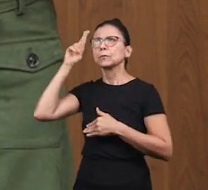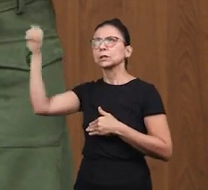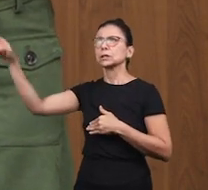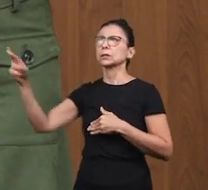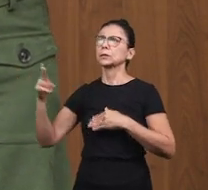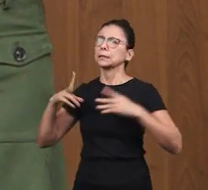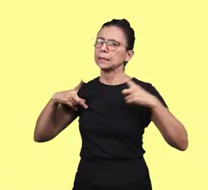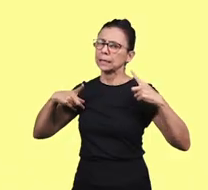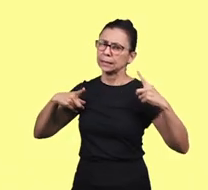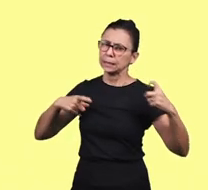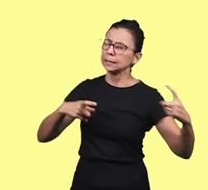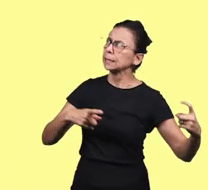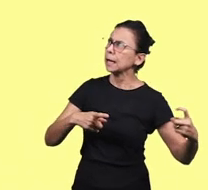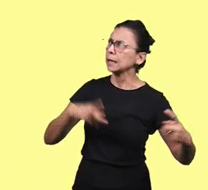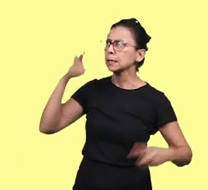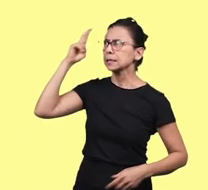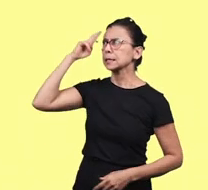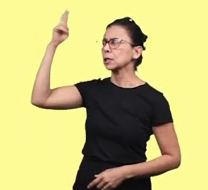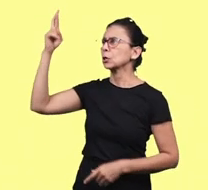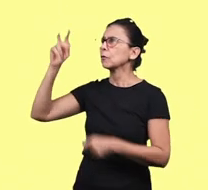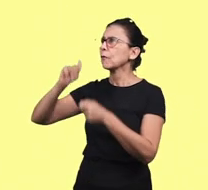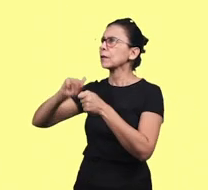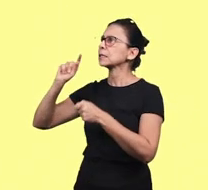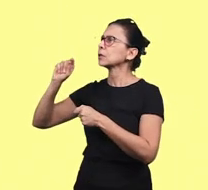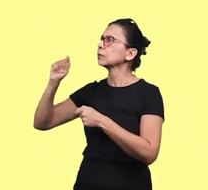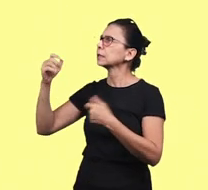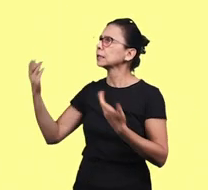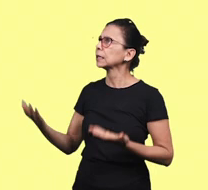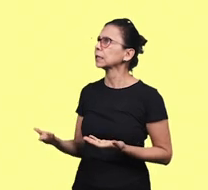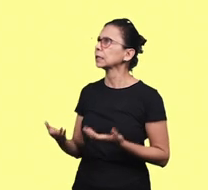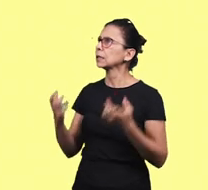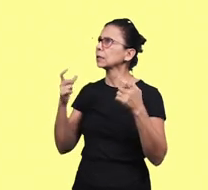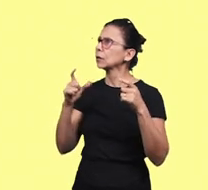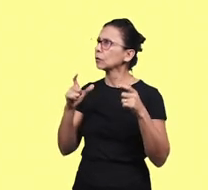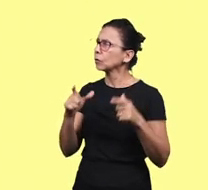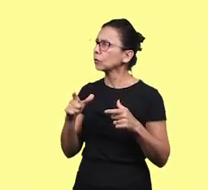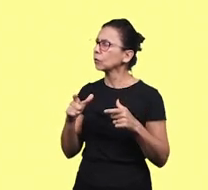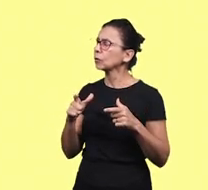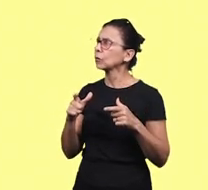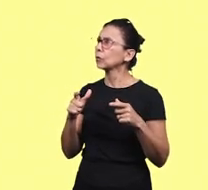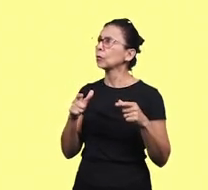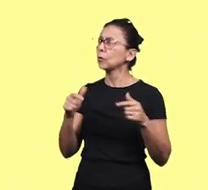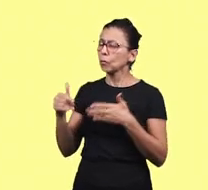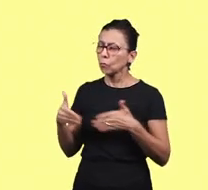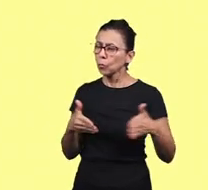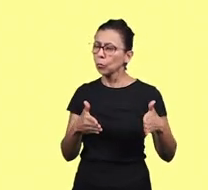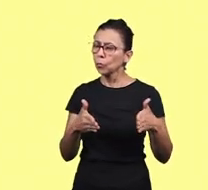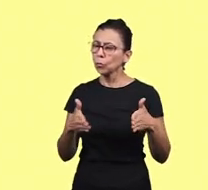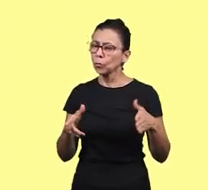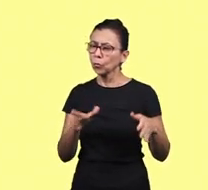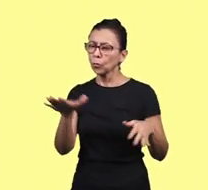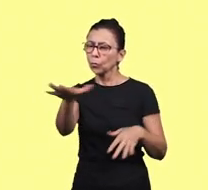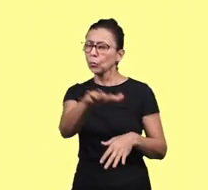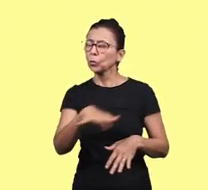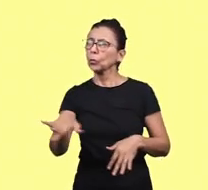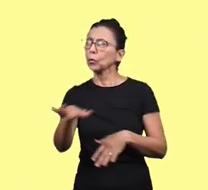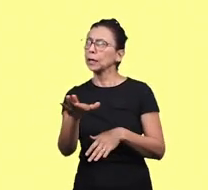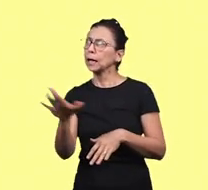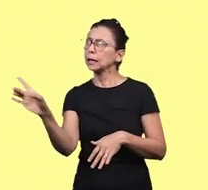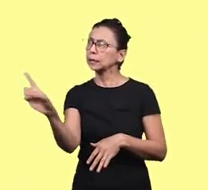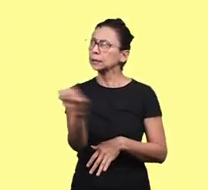ses batailles, toute guerre où il allait, il consultait le Seigneur où il allait, par où